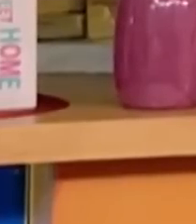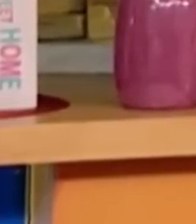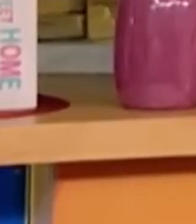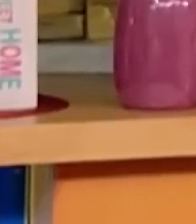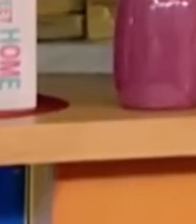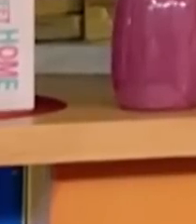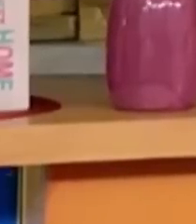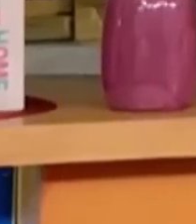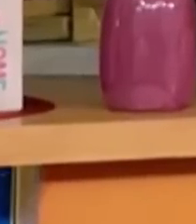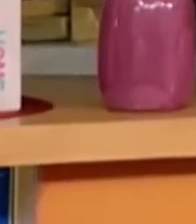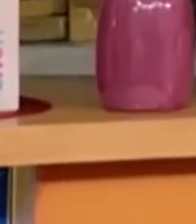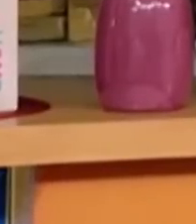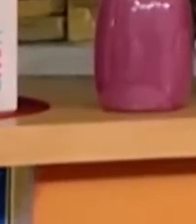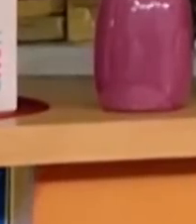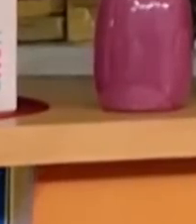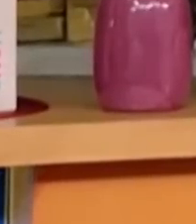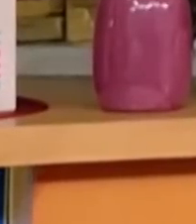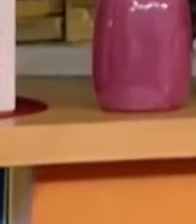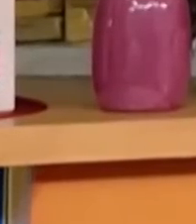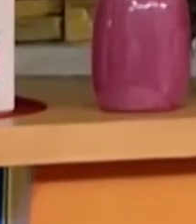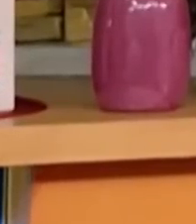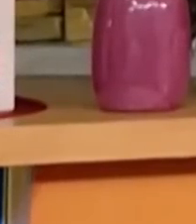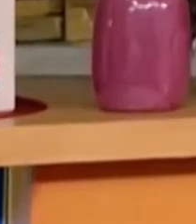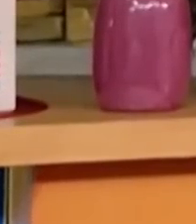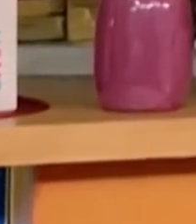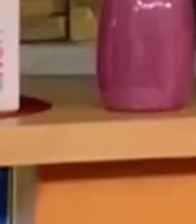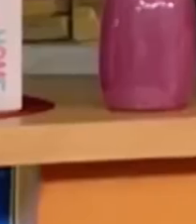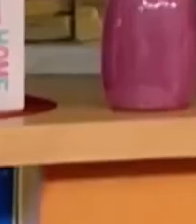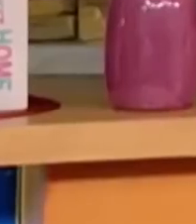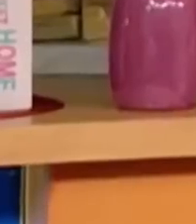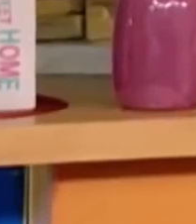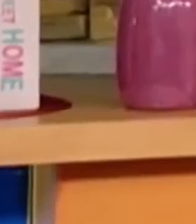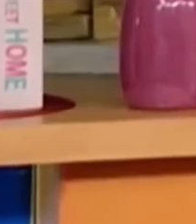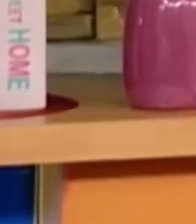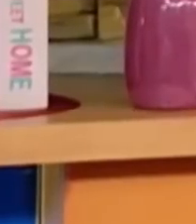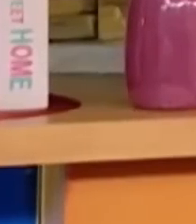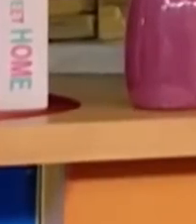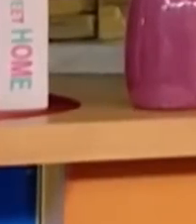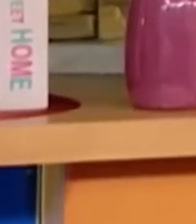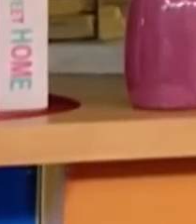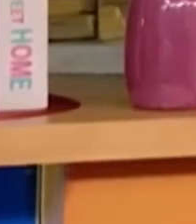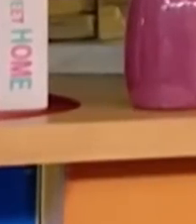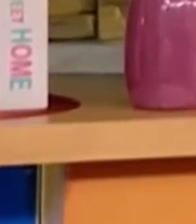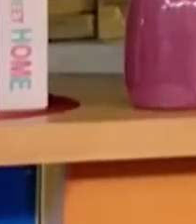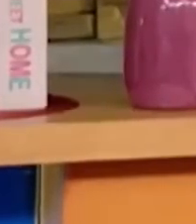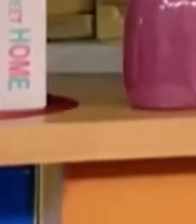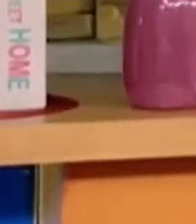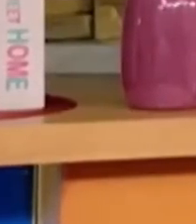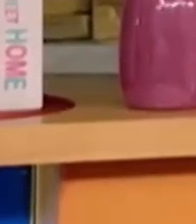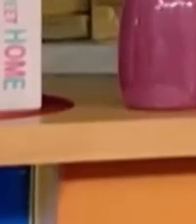I-click lang ang subscribe button. At sa mga kapuso abroad, maaari kaming masubaybayan